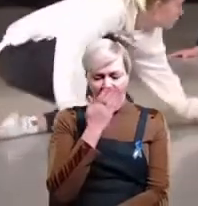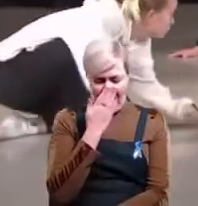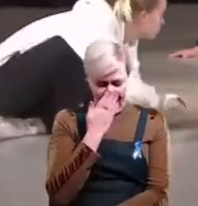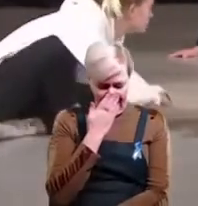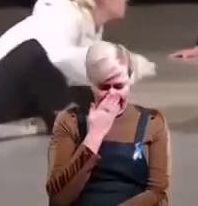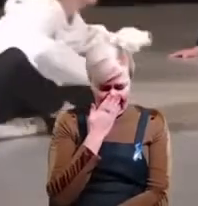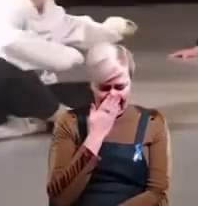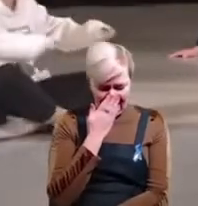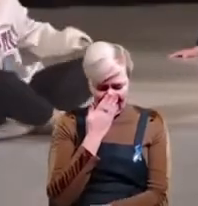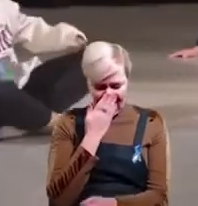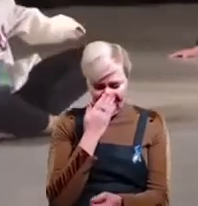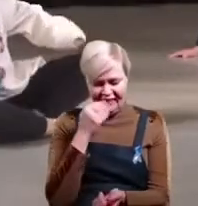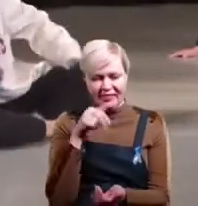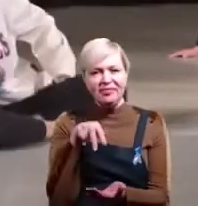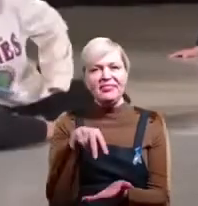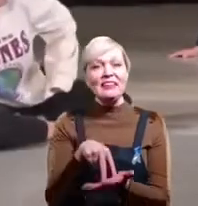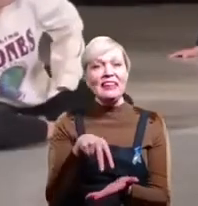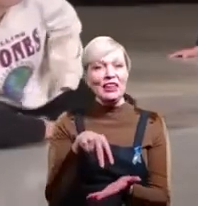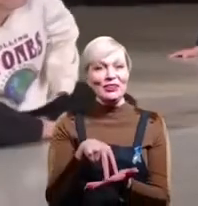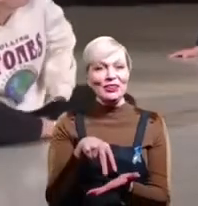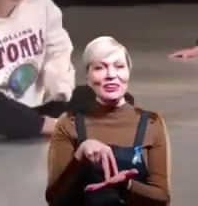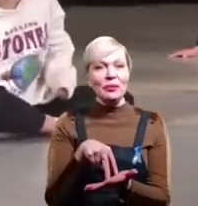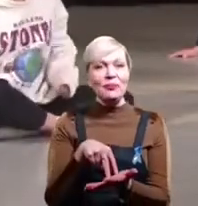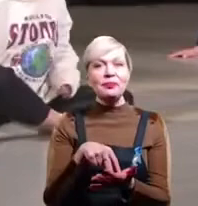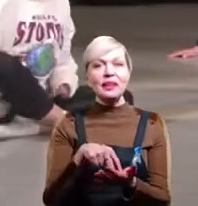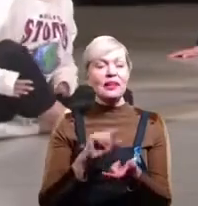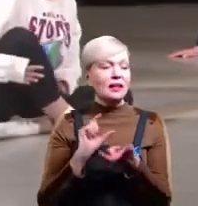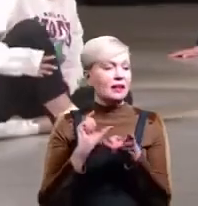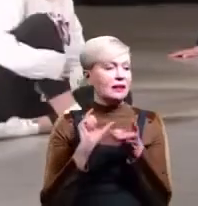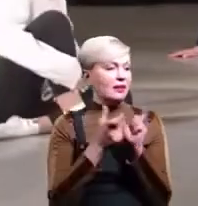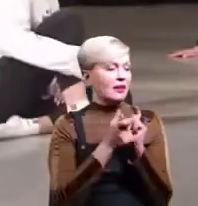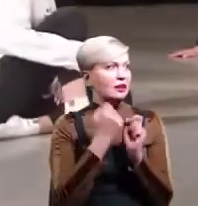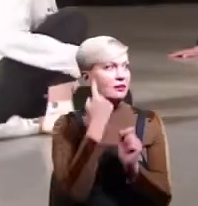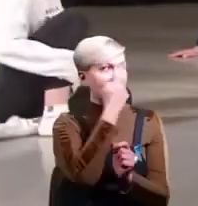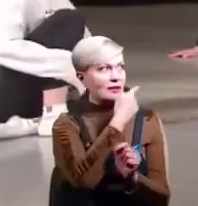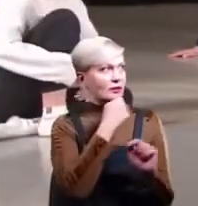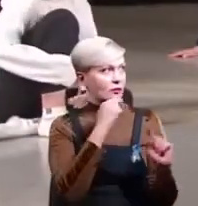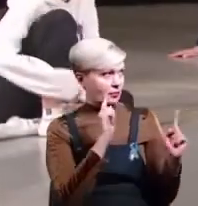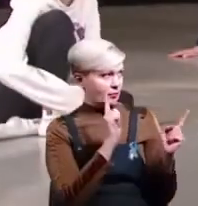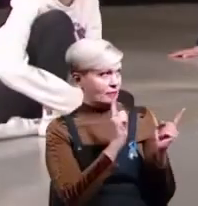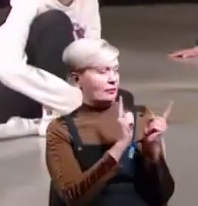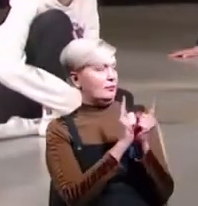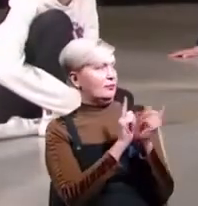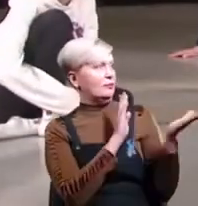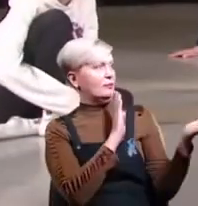и разворачиваешься лицом сюда. И ты такой, о, партнерша.